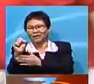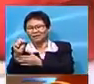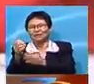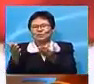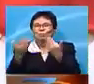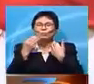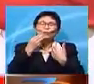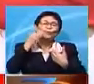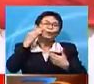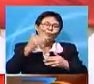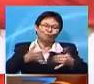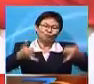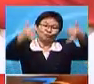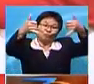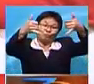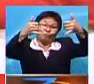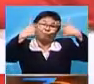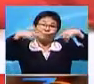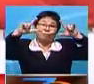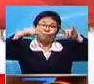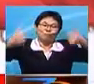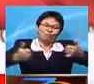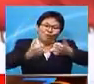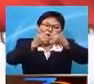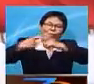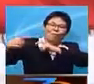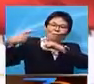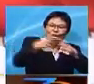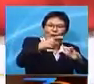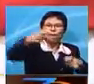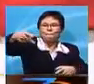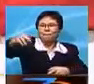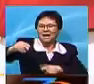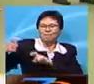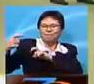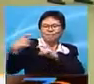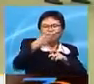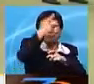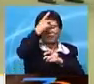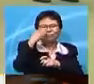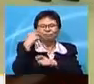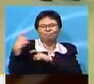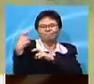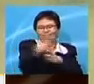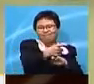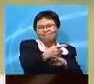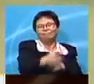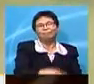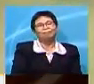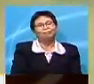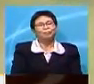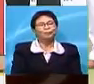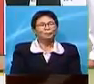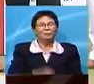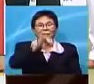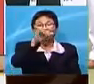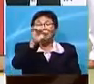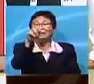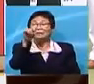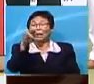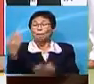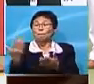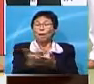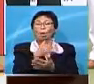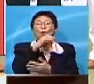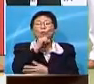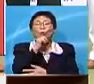Amerika trofi berprestij kejohanan disampaikan Perdana Menteri Datuk Seri Najib Tun Razak Justin Thomas yang